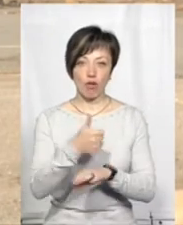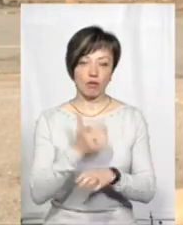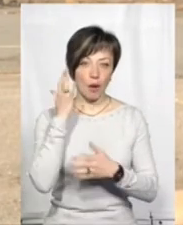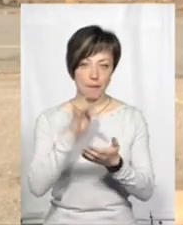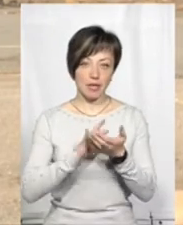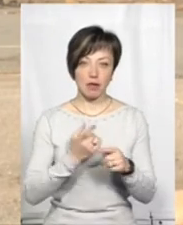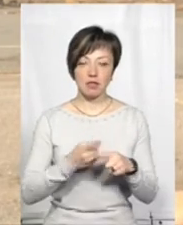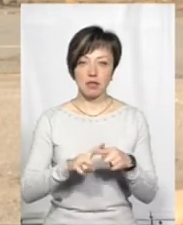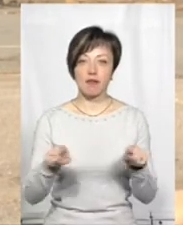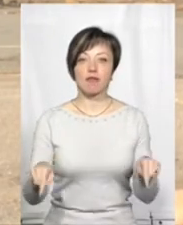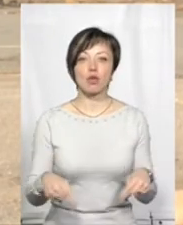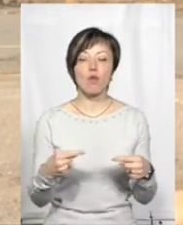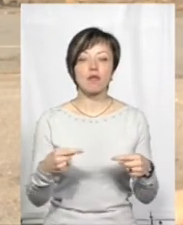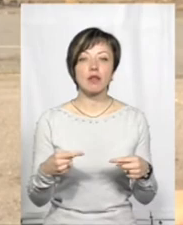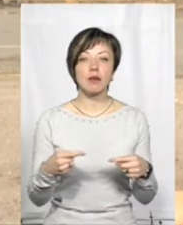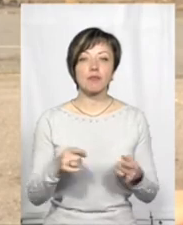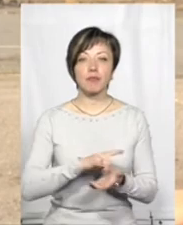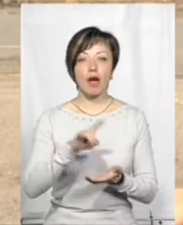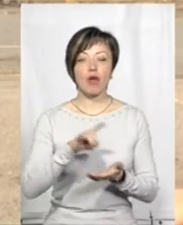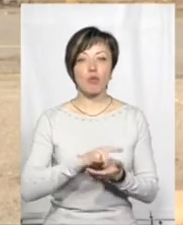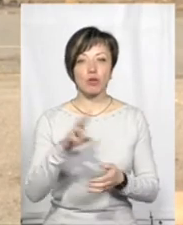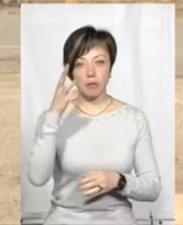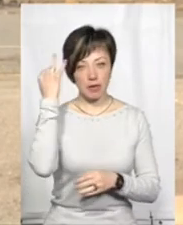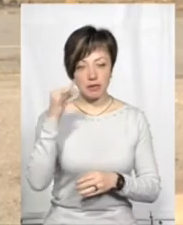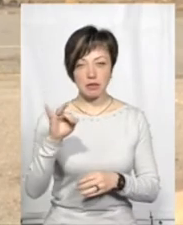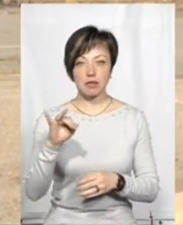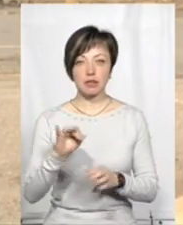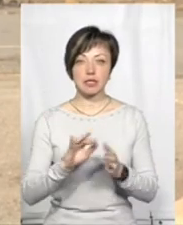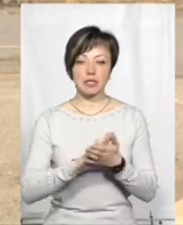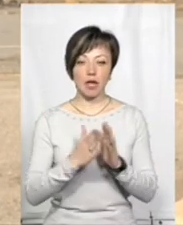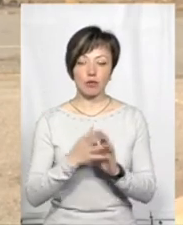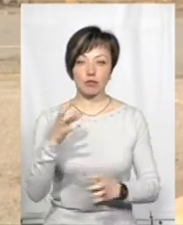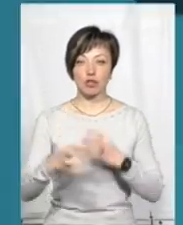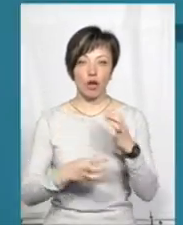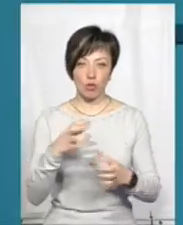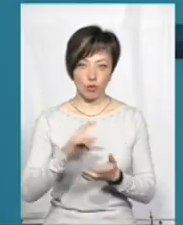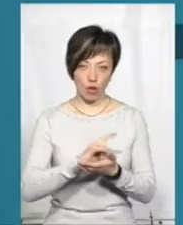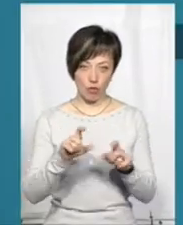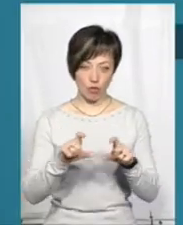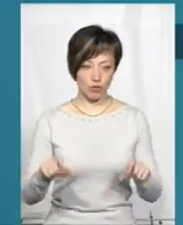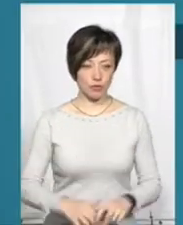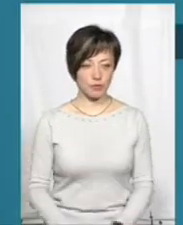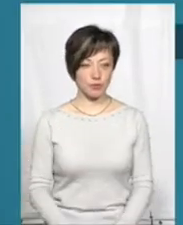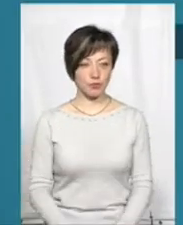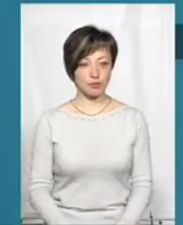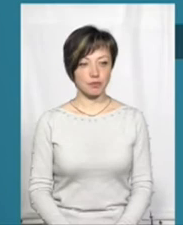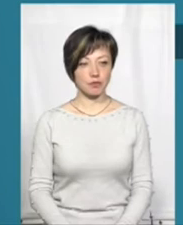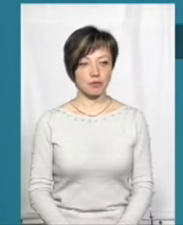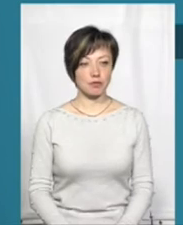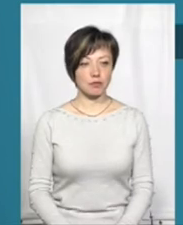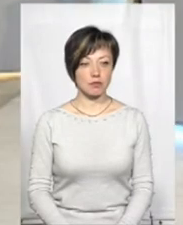– це відновлення аеропорту Хмельницького статусу міжнародного аеропорту.